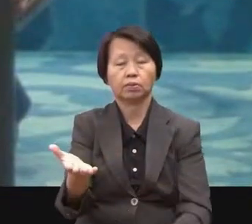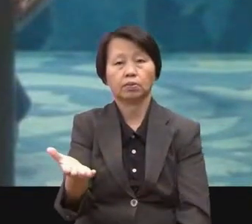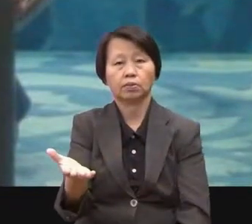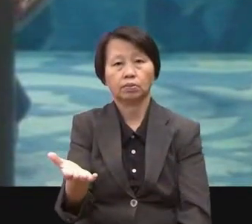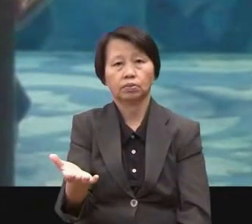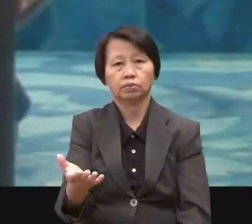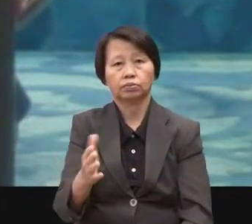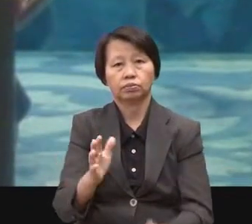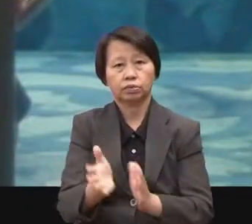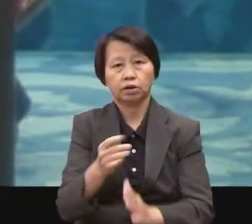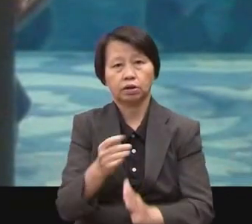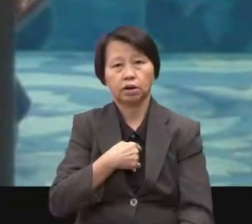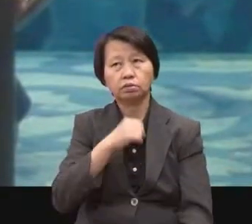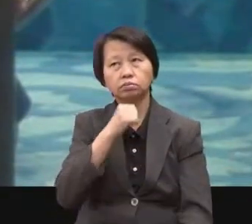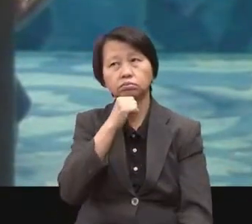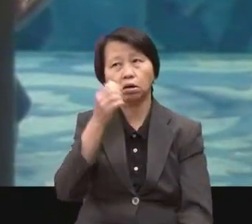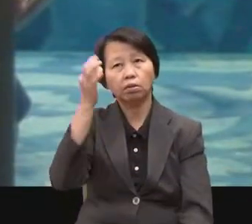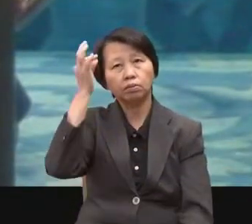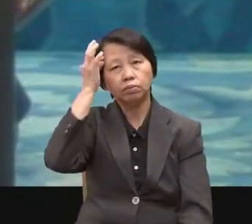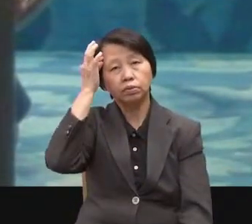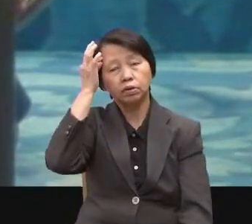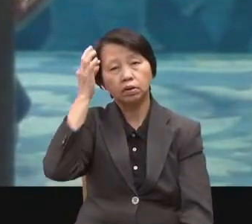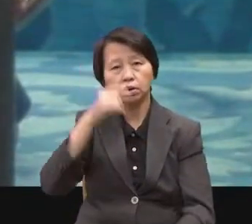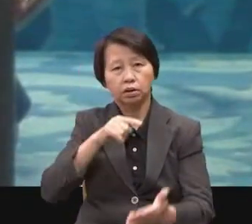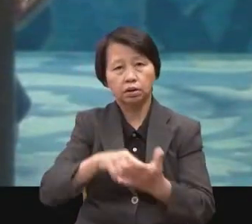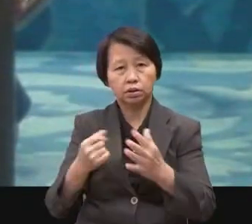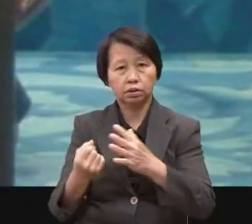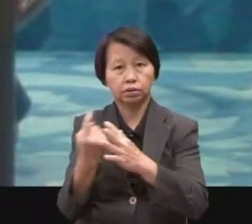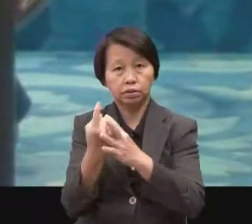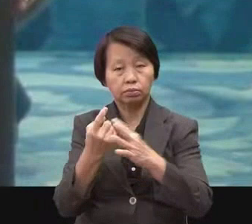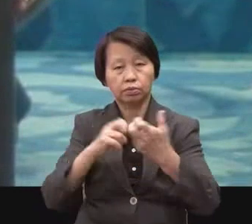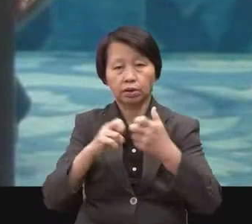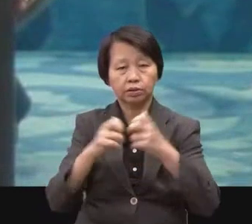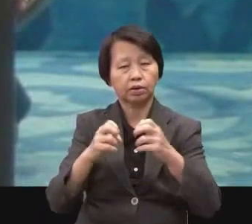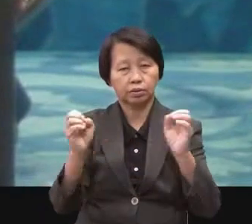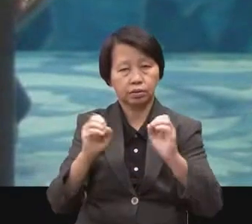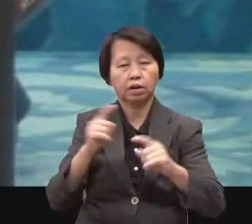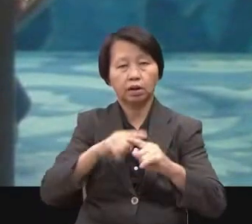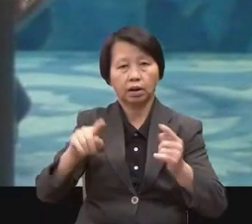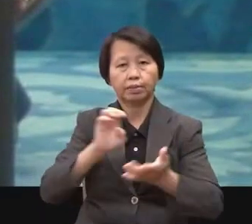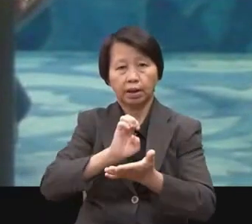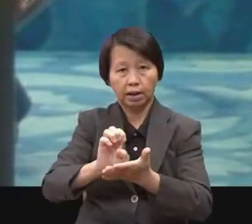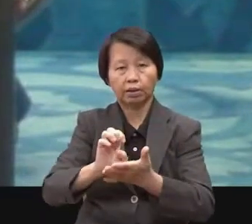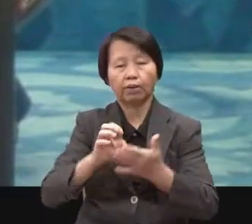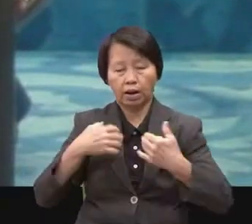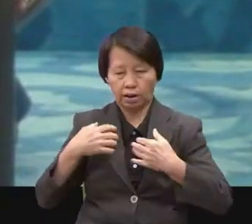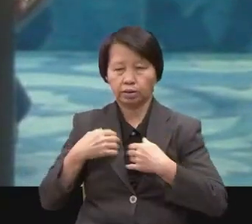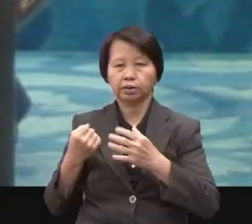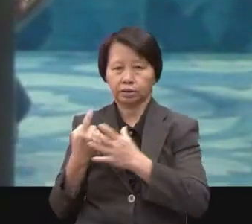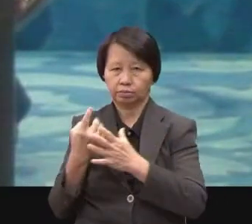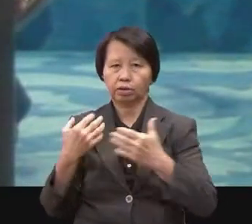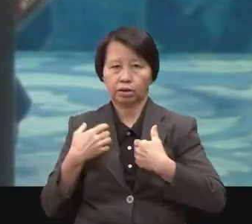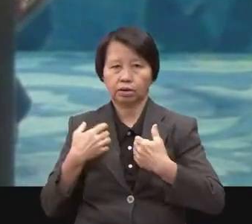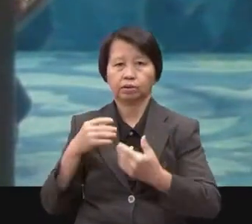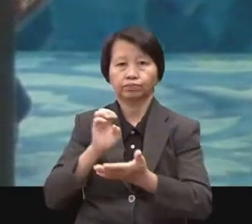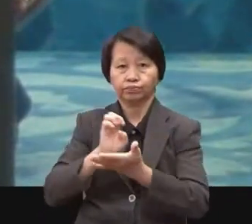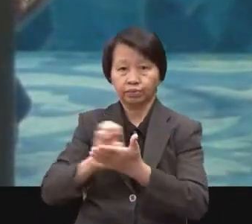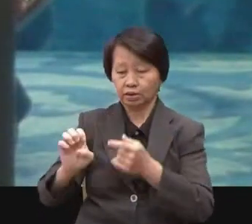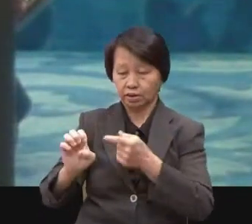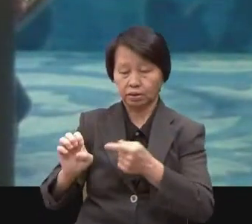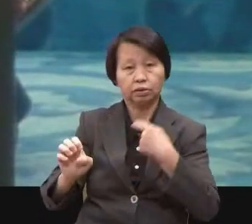jadi saya tidak pikir ini dibangkitkan salah tapi lawan ada di bangkitkan ya tapi